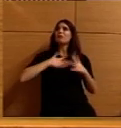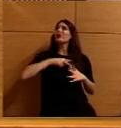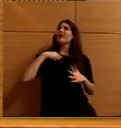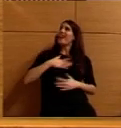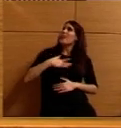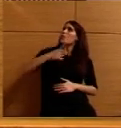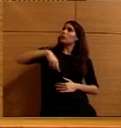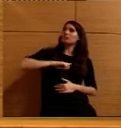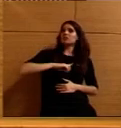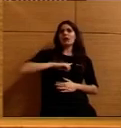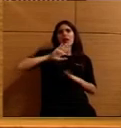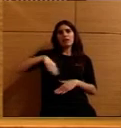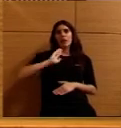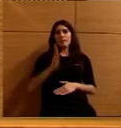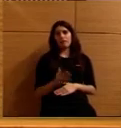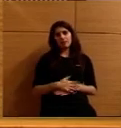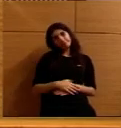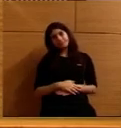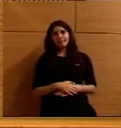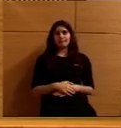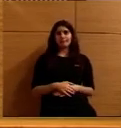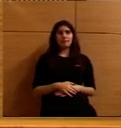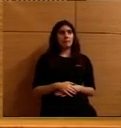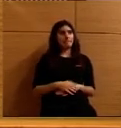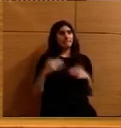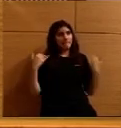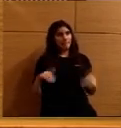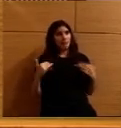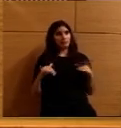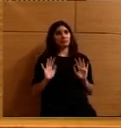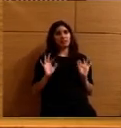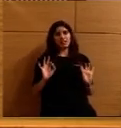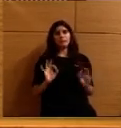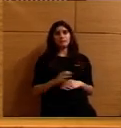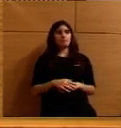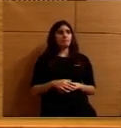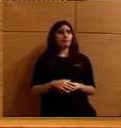de nosaltres mateixa. Bravo. Bravo, bravo.